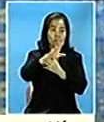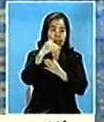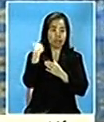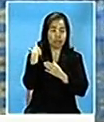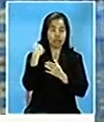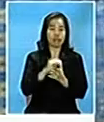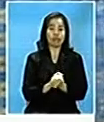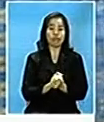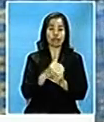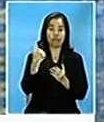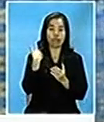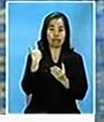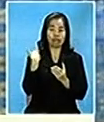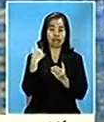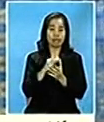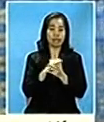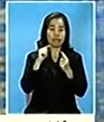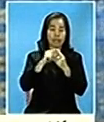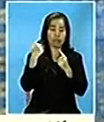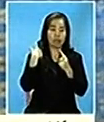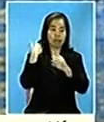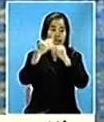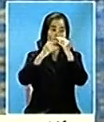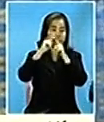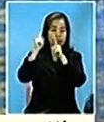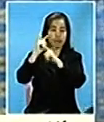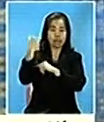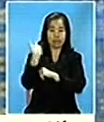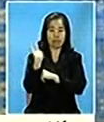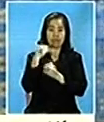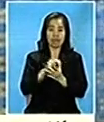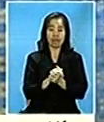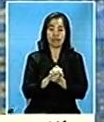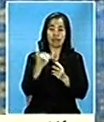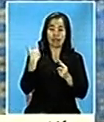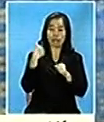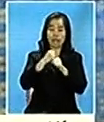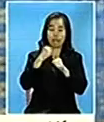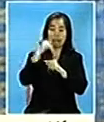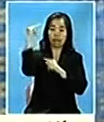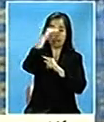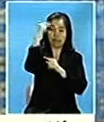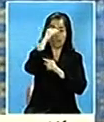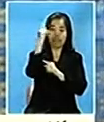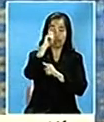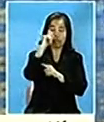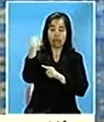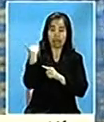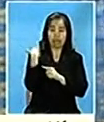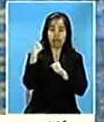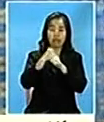แวดล้อมประเทศอังกฤษนะครับผู้โดยสารเครื่องบินต้องจ่ายนะครับจ่ายภาษีสิ่งแ